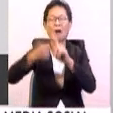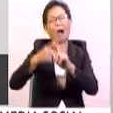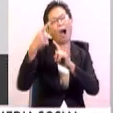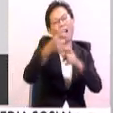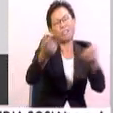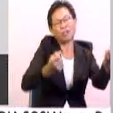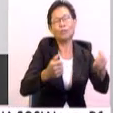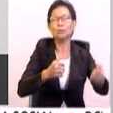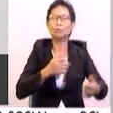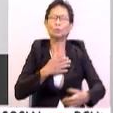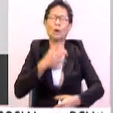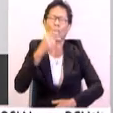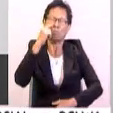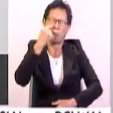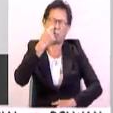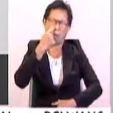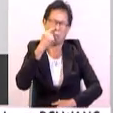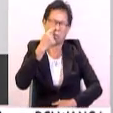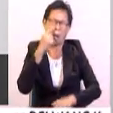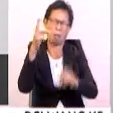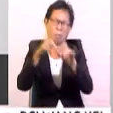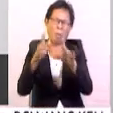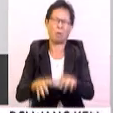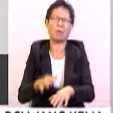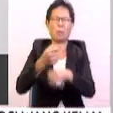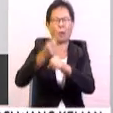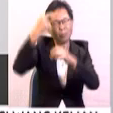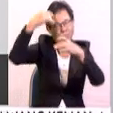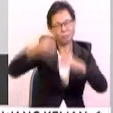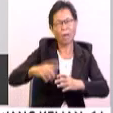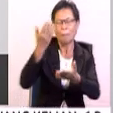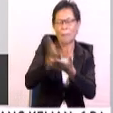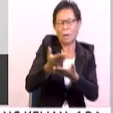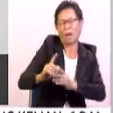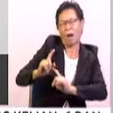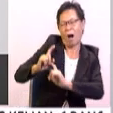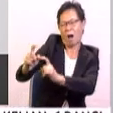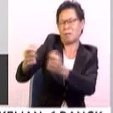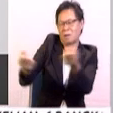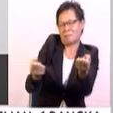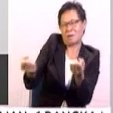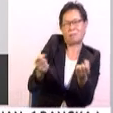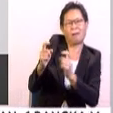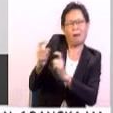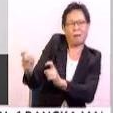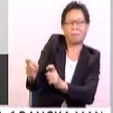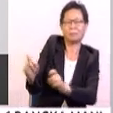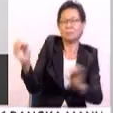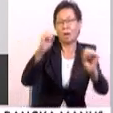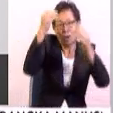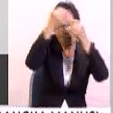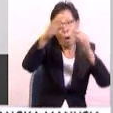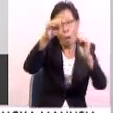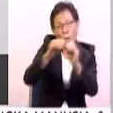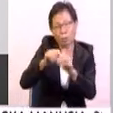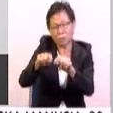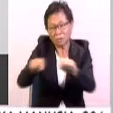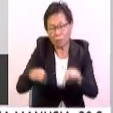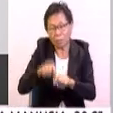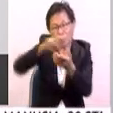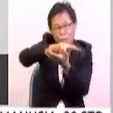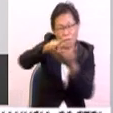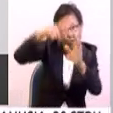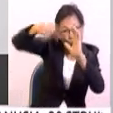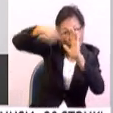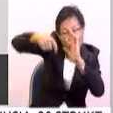bahawa masing-masing sudah bosan untuk menumpangkannya hingga membuat keputusan memberi dia sebuah kereta. Tiada maklumat lanjut mengenai lokasi video ini